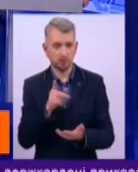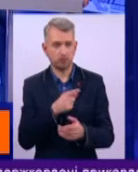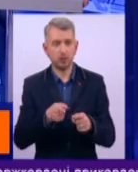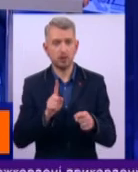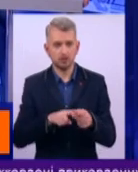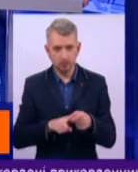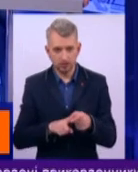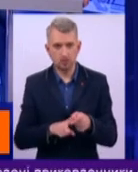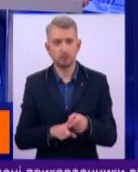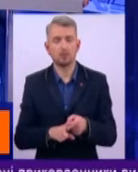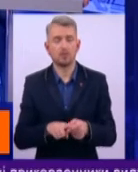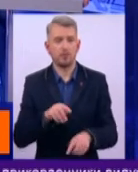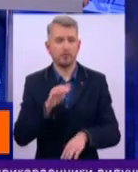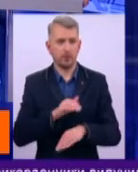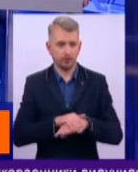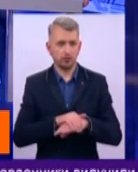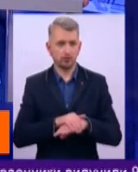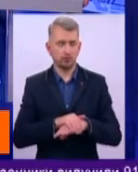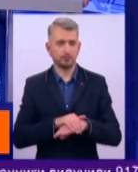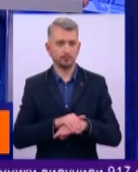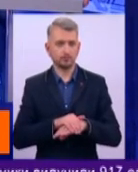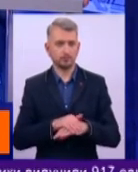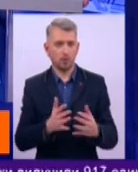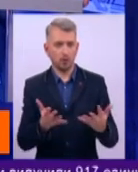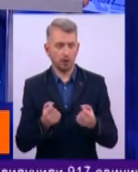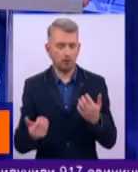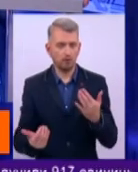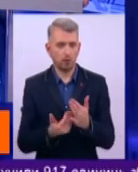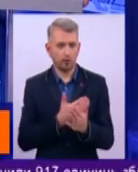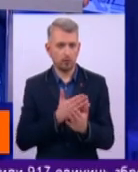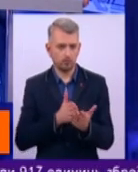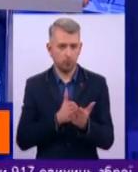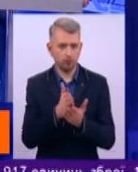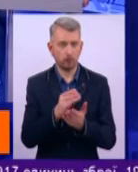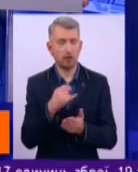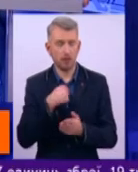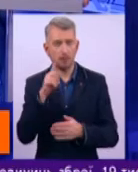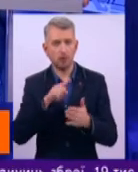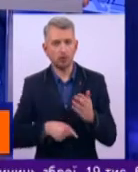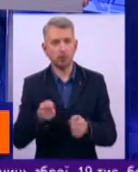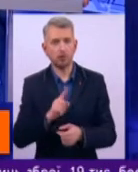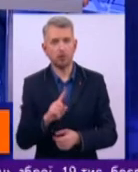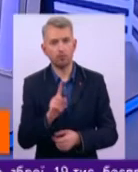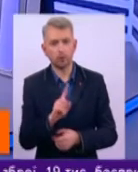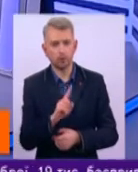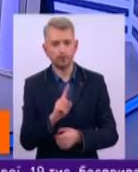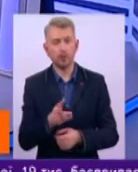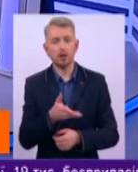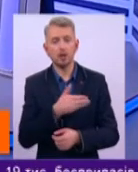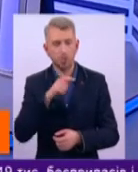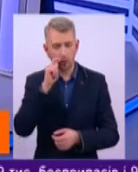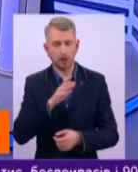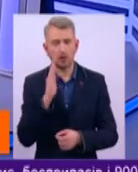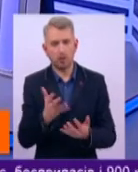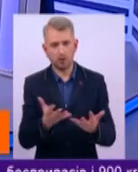цей процес фактично отримав новий поштовх, і я переконаний в тому, що Україна